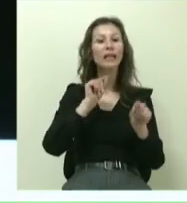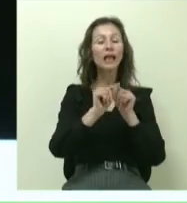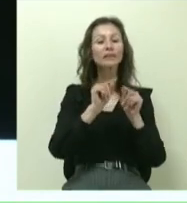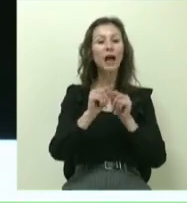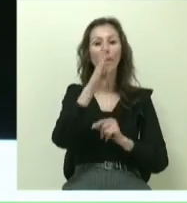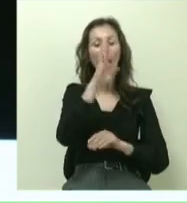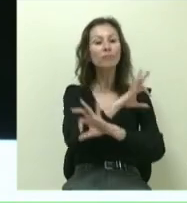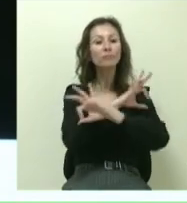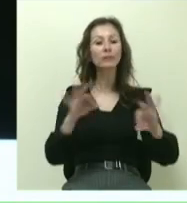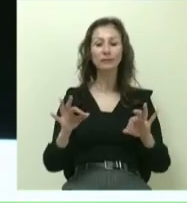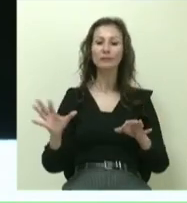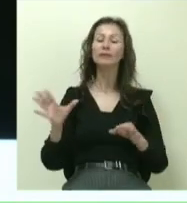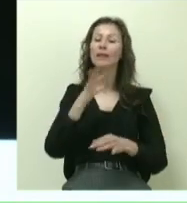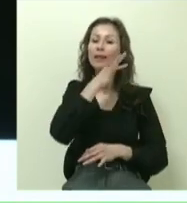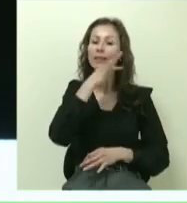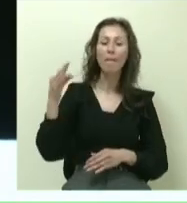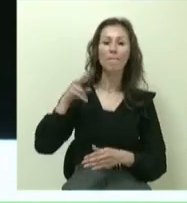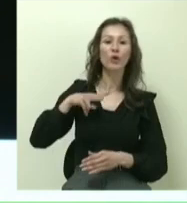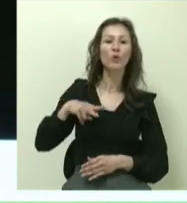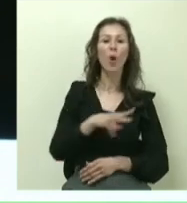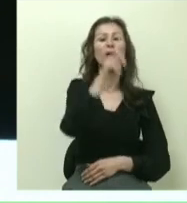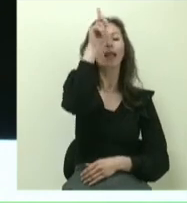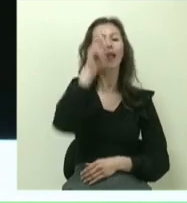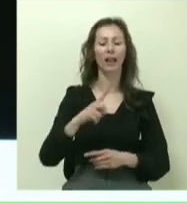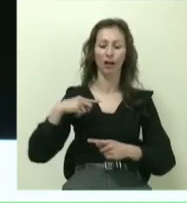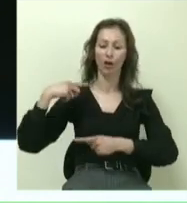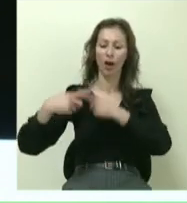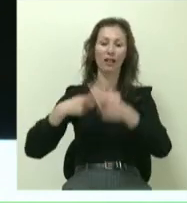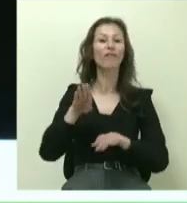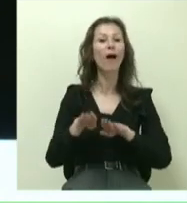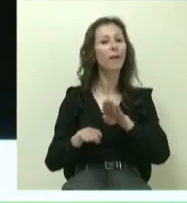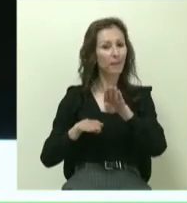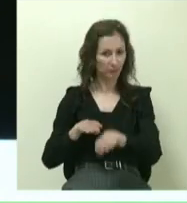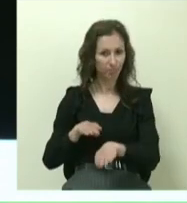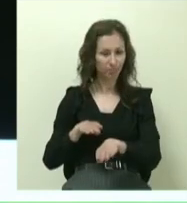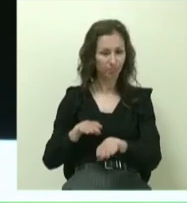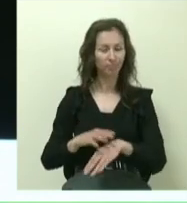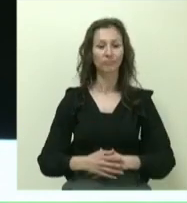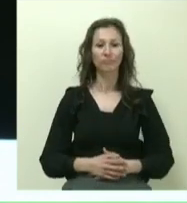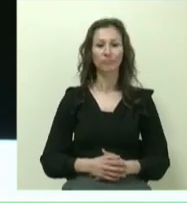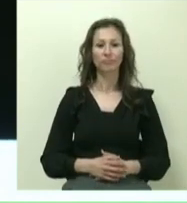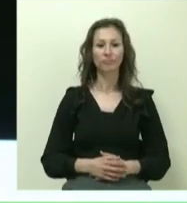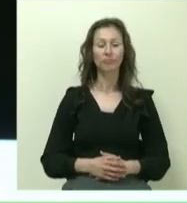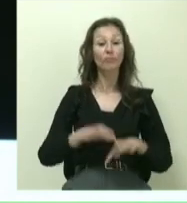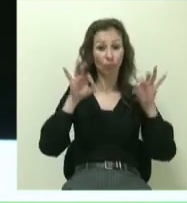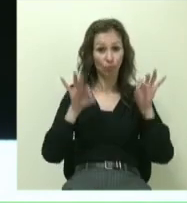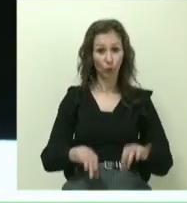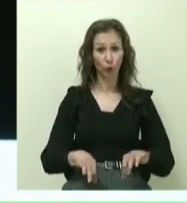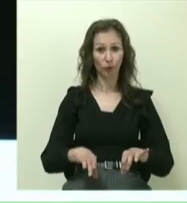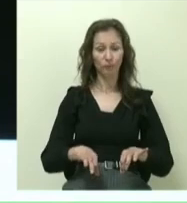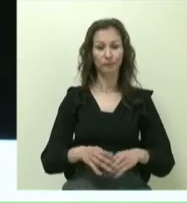bağımsızlıkla tamamlanması yolundaki ilk Kolektif adımdır bugün